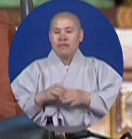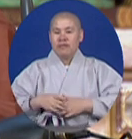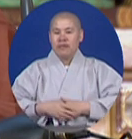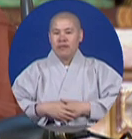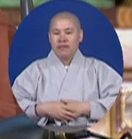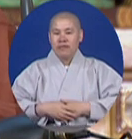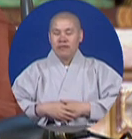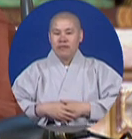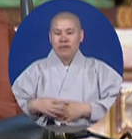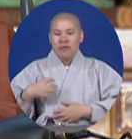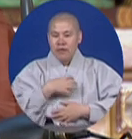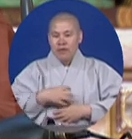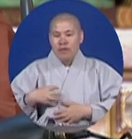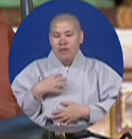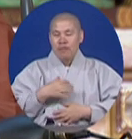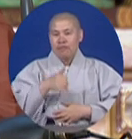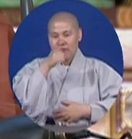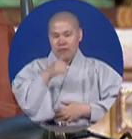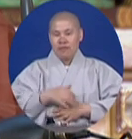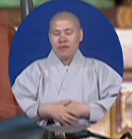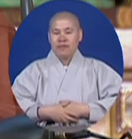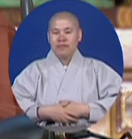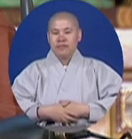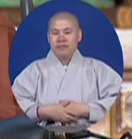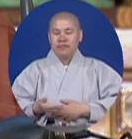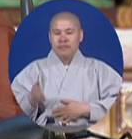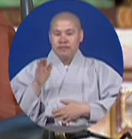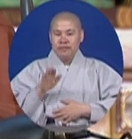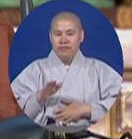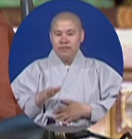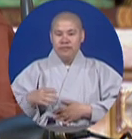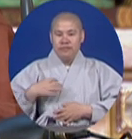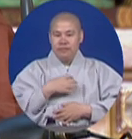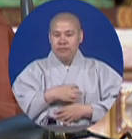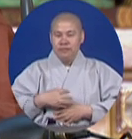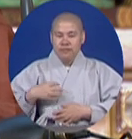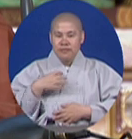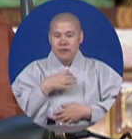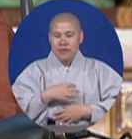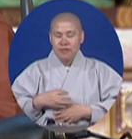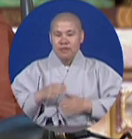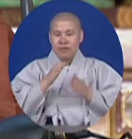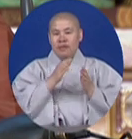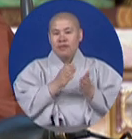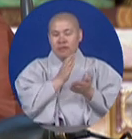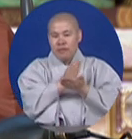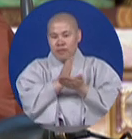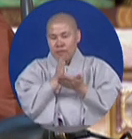이런 괴로움이 있어요. 그런데 이런 괴로움들을 가만히 보면